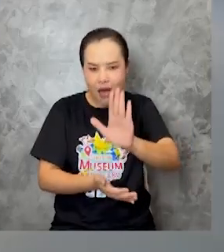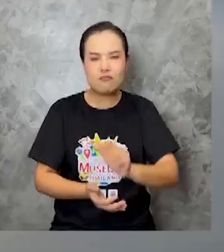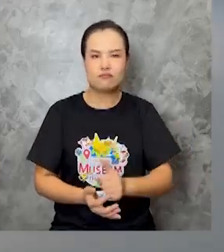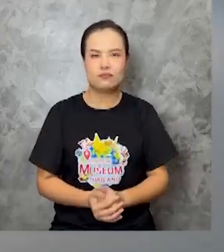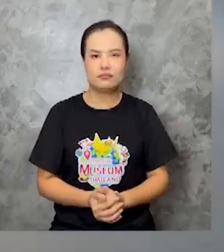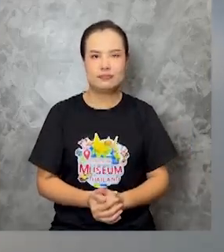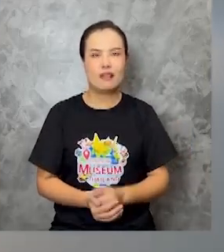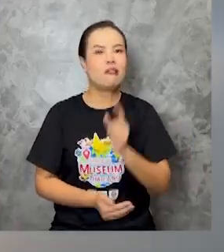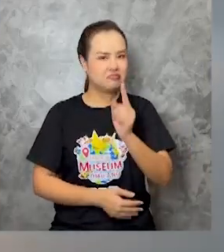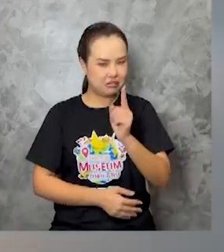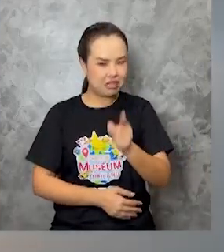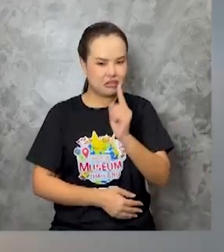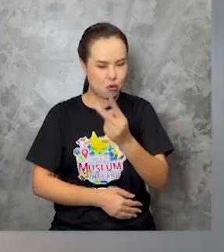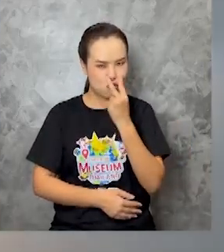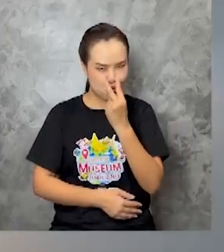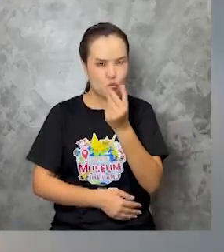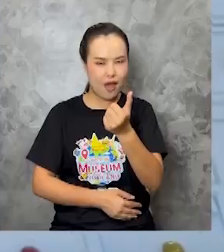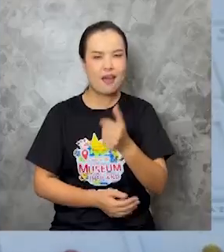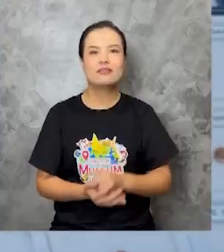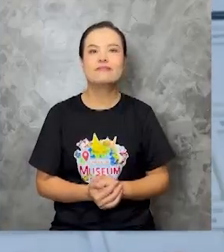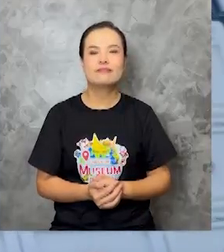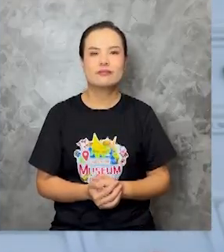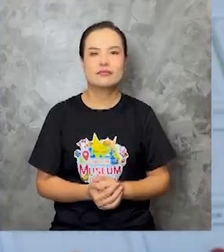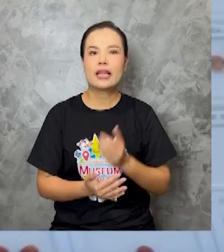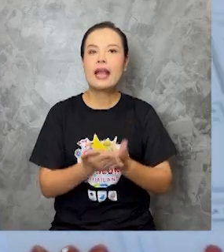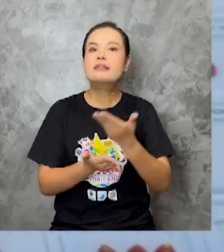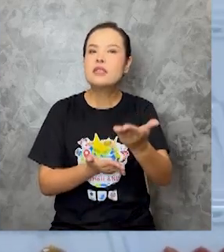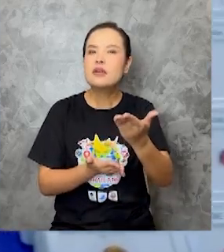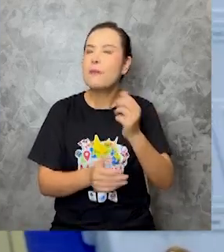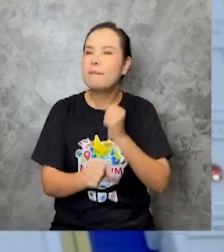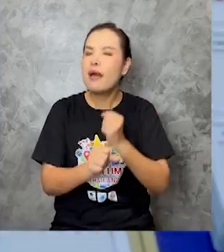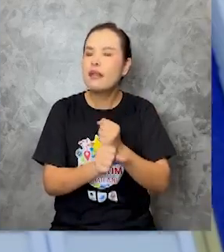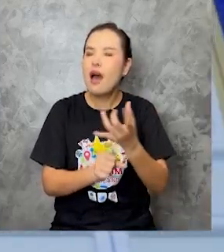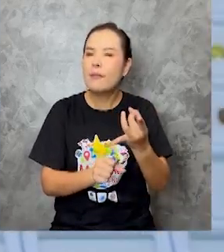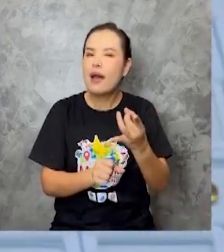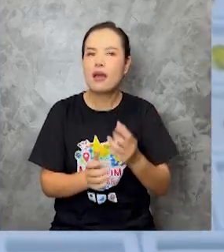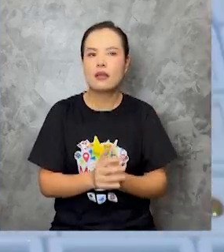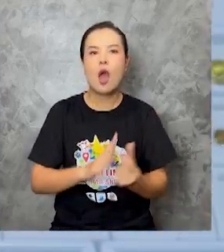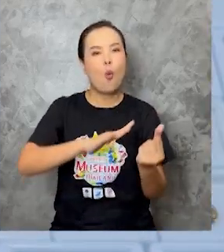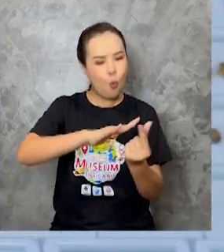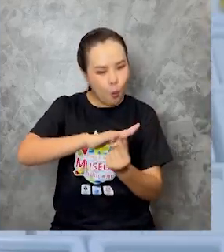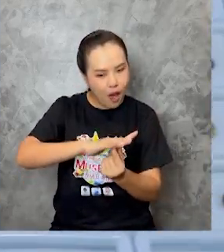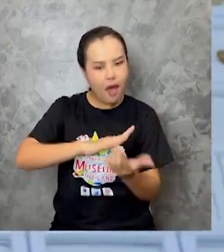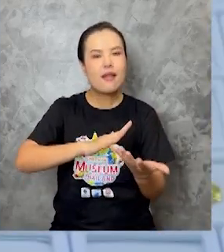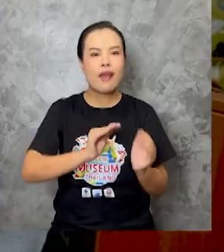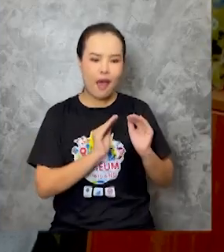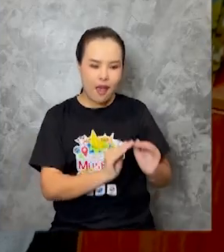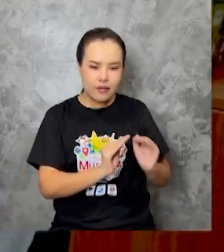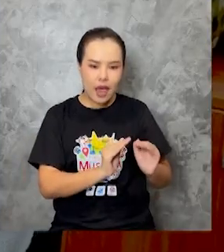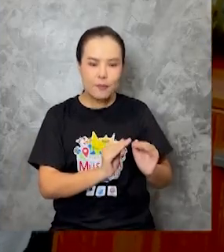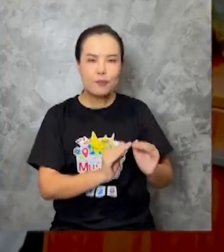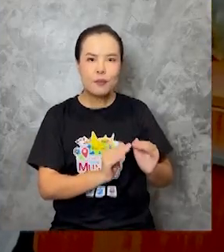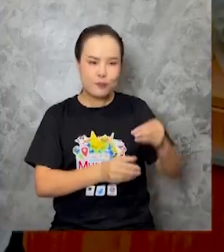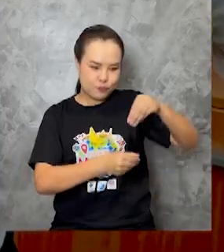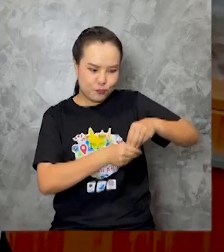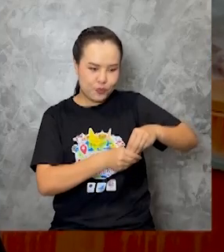ของจริงค่ะของจริง อันนี้ของจริงดูได้เลย ส่วนใหญ่ถ้าคนเขาซื้อไปเขาเอาไปทำอะไรกันบ้างคะ ใส่แหวนได้เอาไปเก็บใส่กระเป๋า